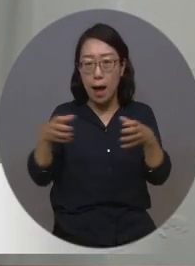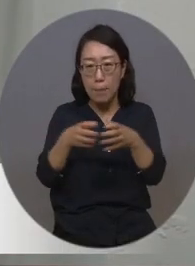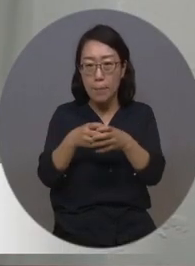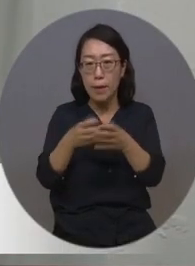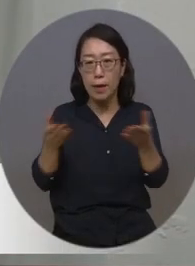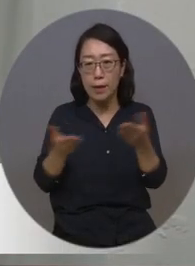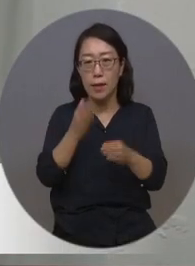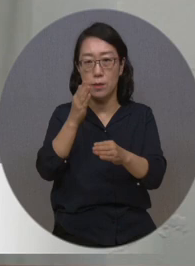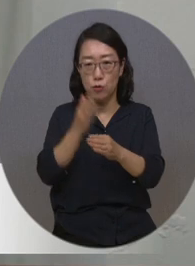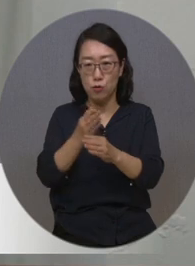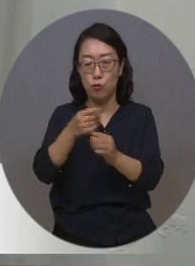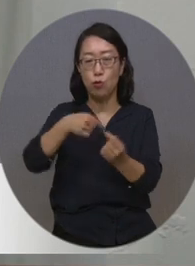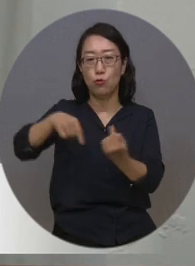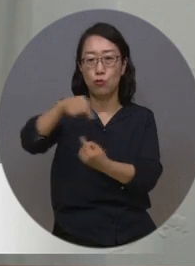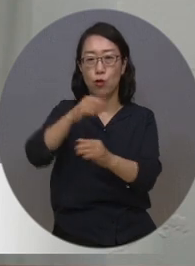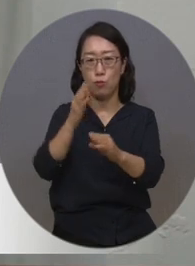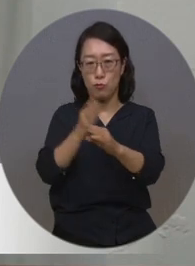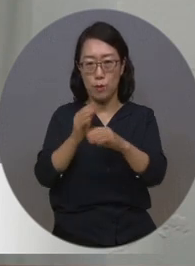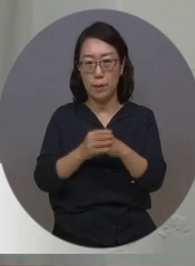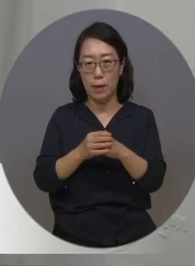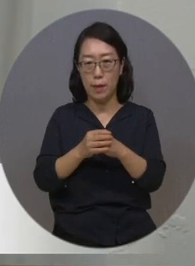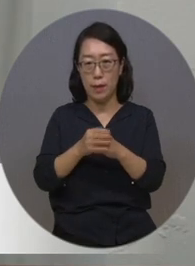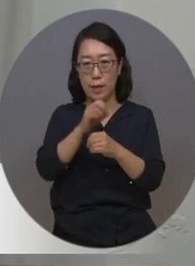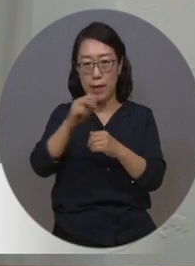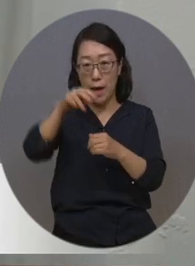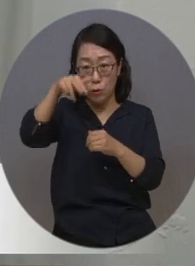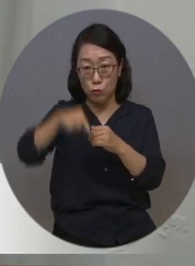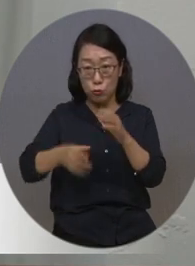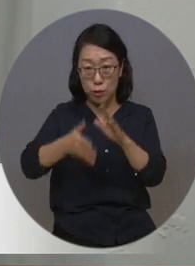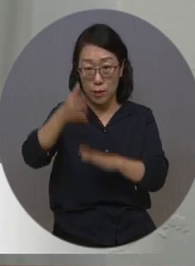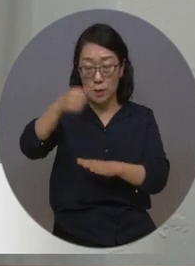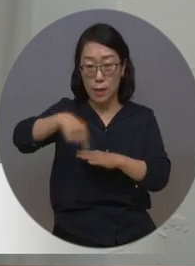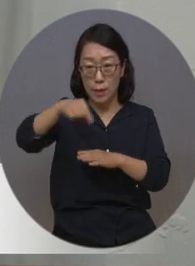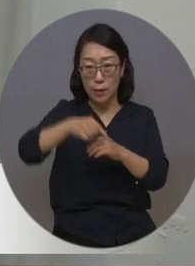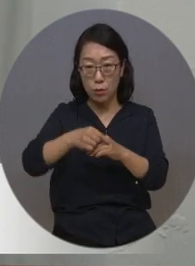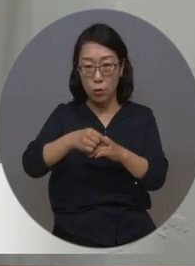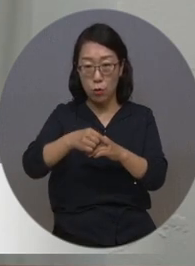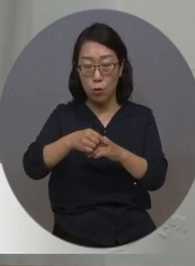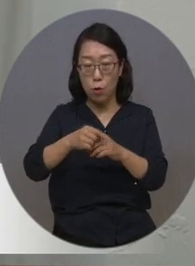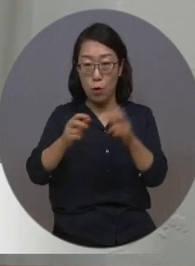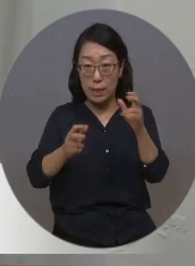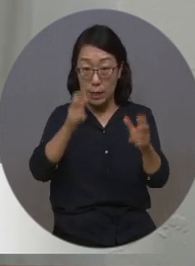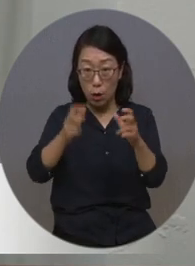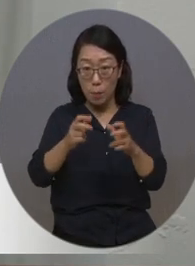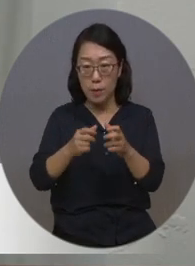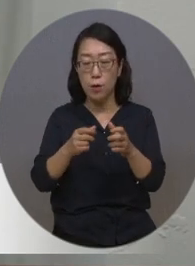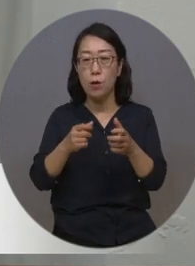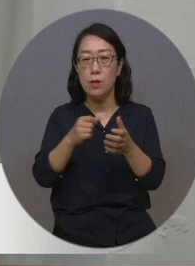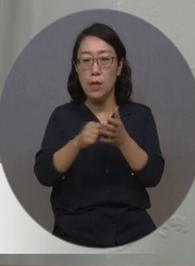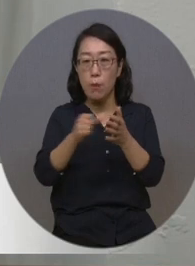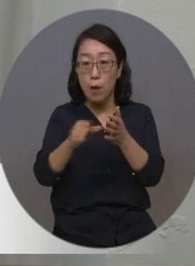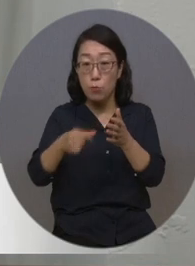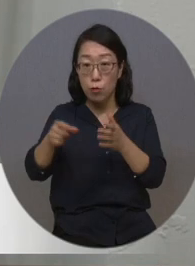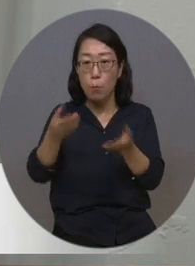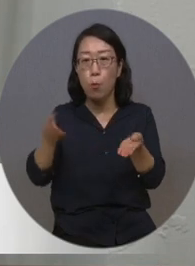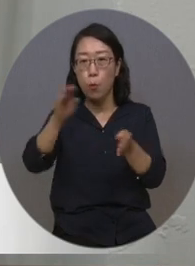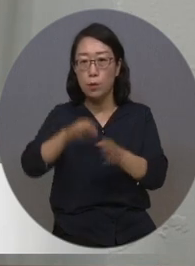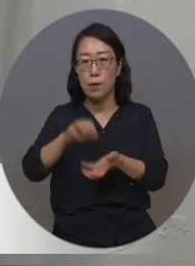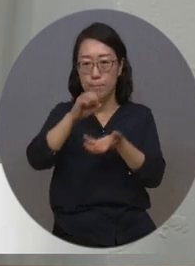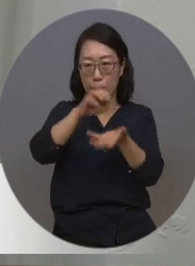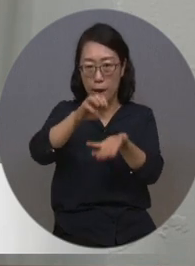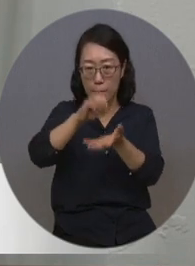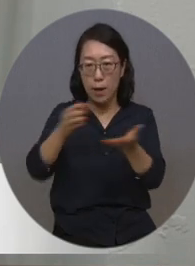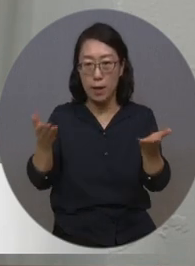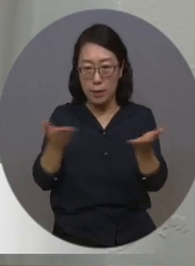작업장 운영하고 있습니다 관장 시간 내에는 창 신인 기업에서 생활용품을 포장하는 작업을 하고 있구요 우리